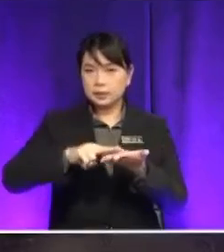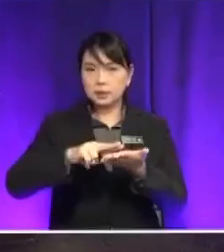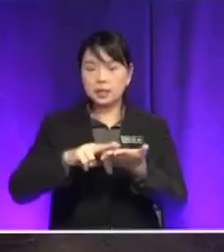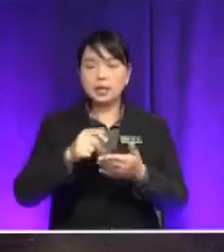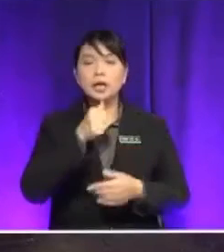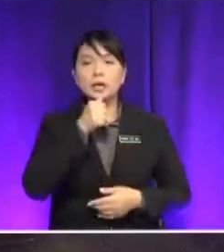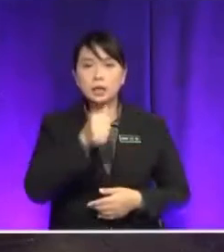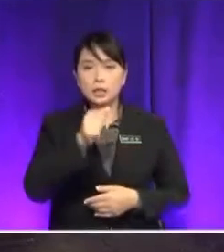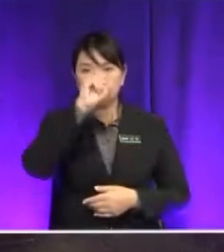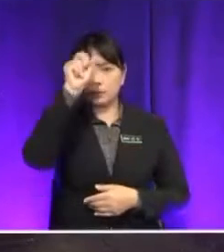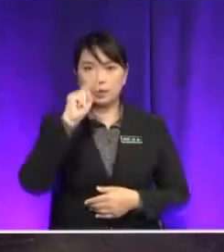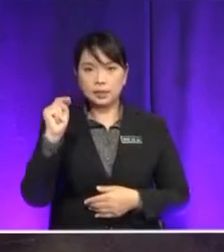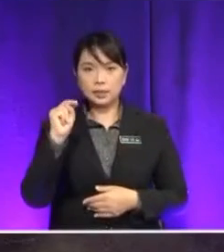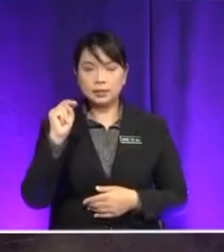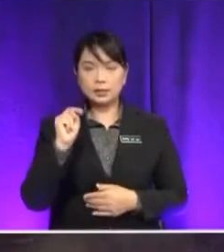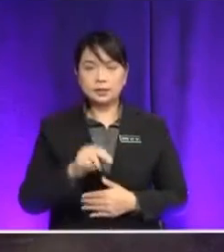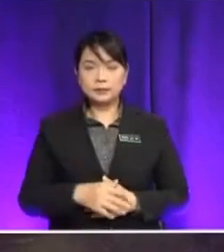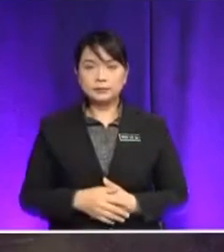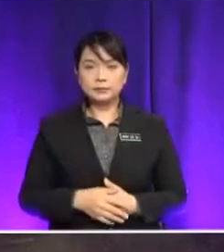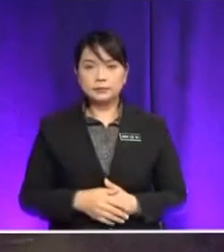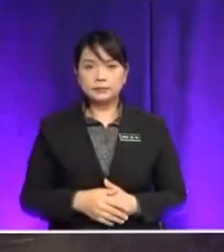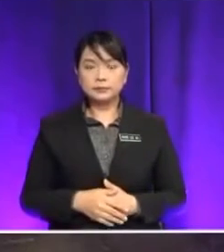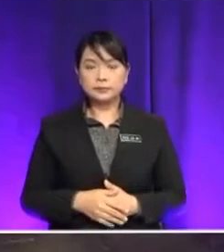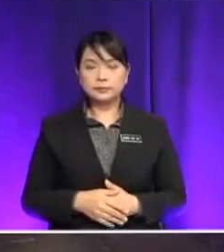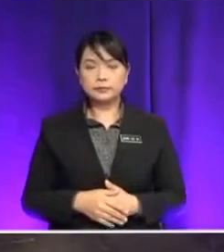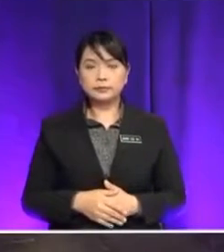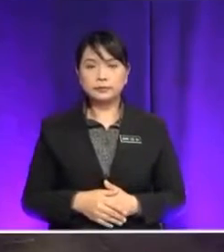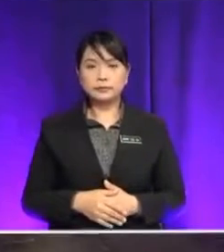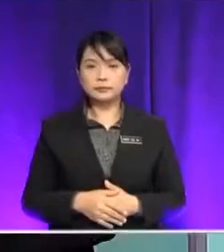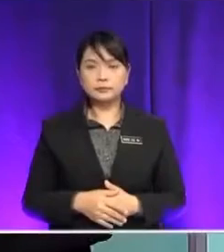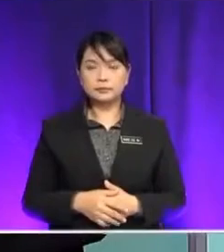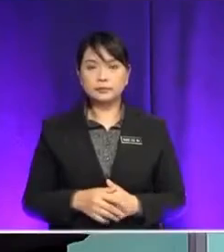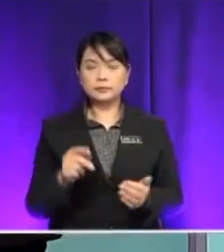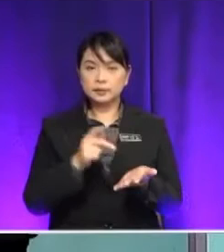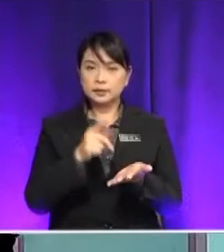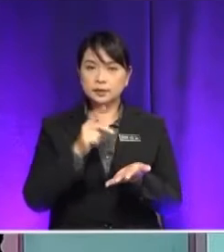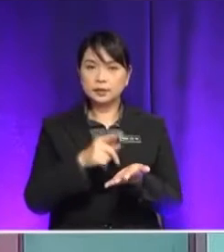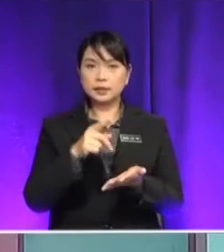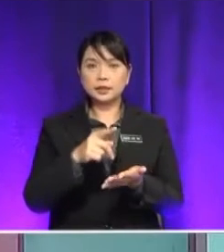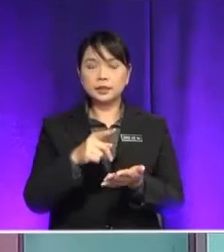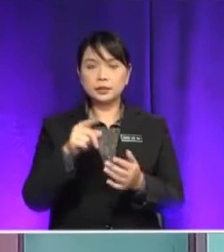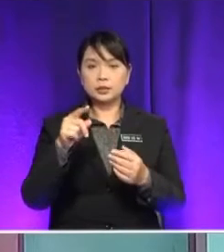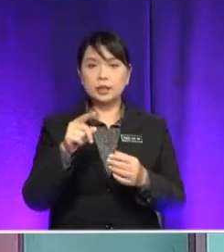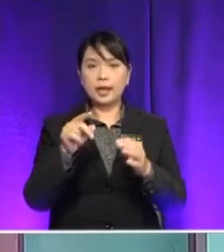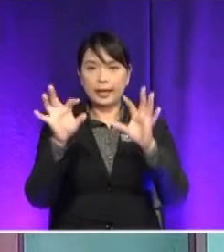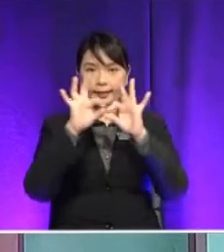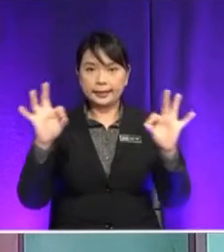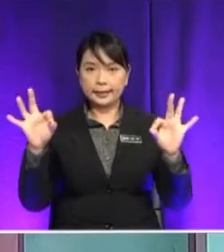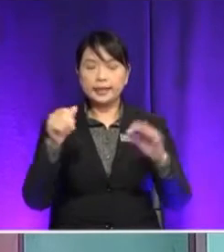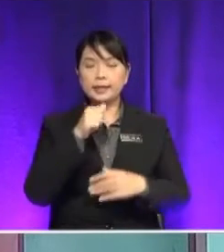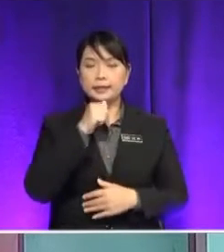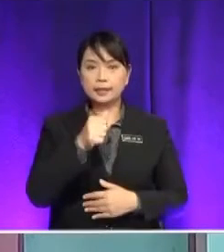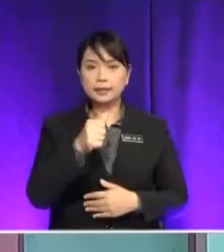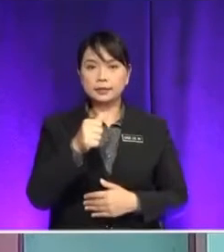ayat itu yang jadi masalah kadang-kadang tugas hanya dia membeli makhluk itu kalau kita tengok je Apuy kehendak